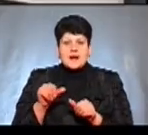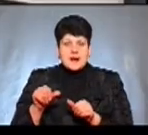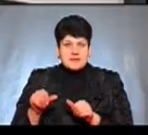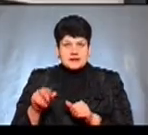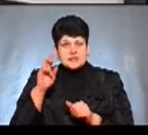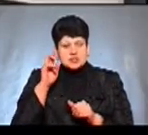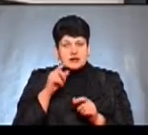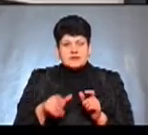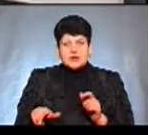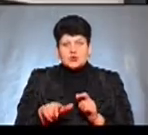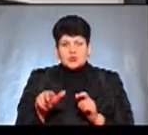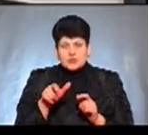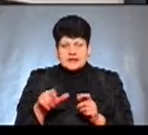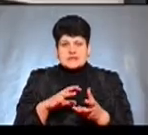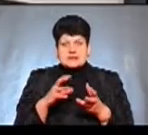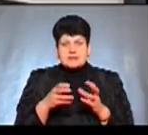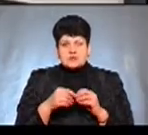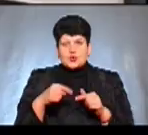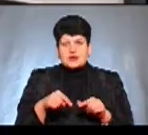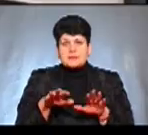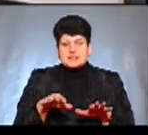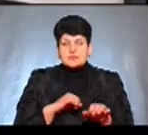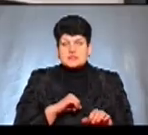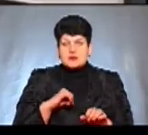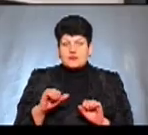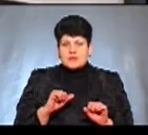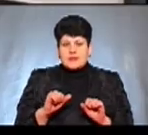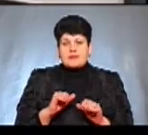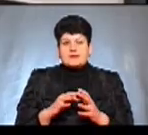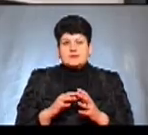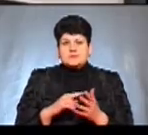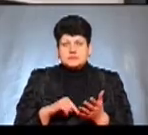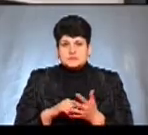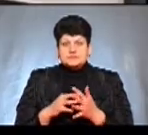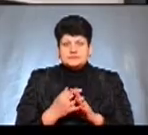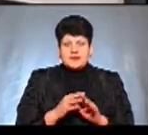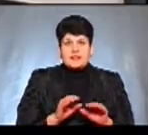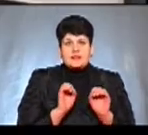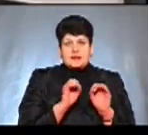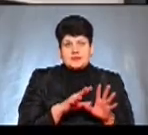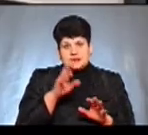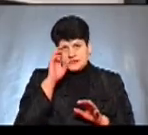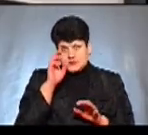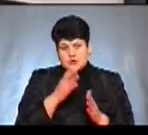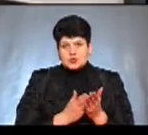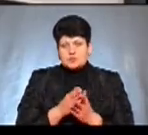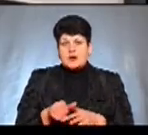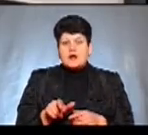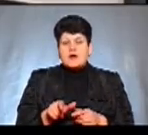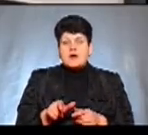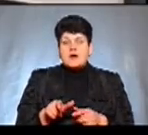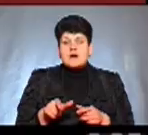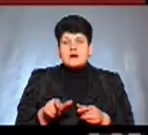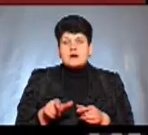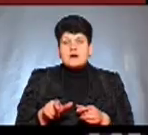з балансу органів місцевого самоврядування, міст, населених пунктів на баланс держави, Служби автомобільних доріг України. Зокрема,